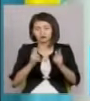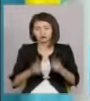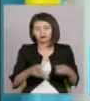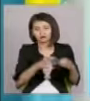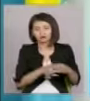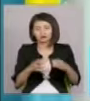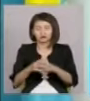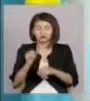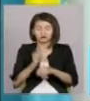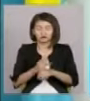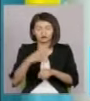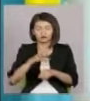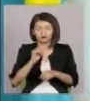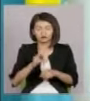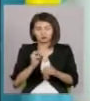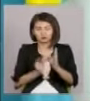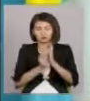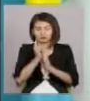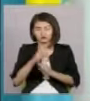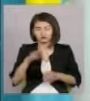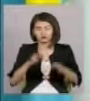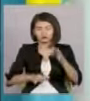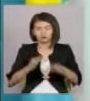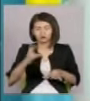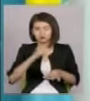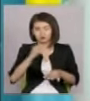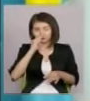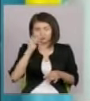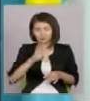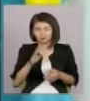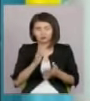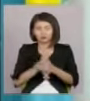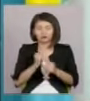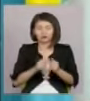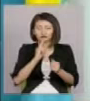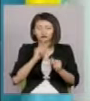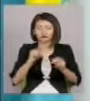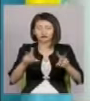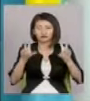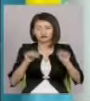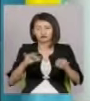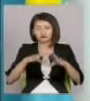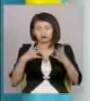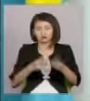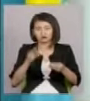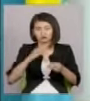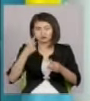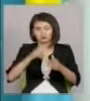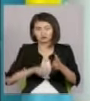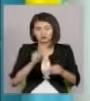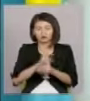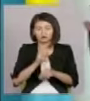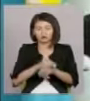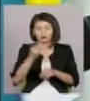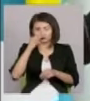доказательств, опровергающих доводы подсудимого в его невиновности, стороной обвинения не представлены, поэтому все сомнения в отношении доказанности обвинения следует